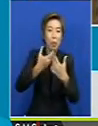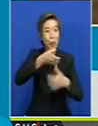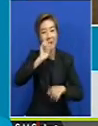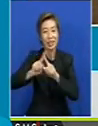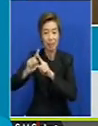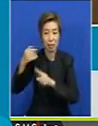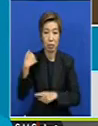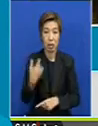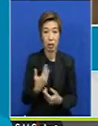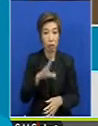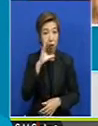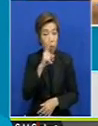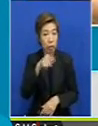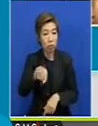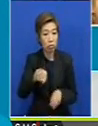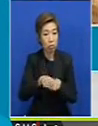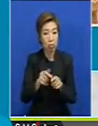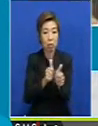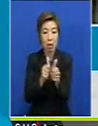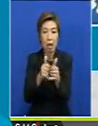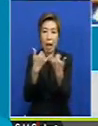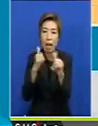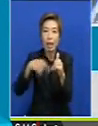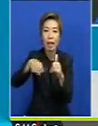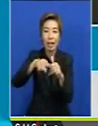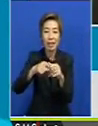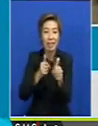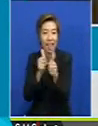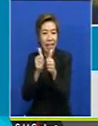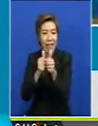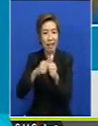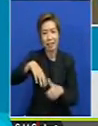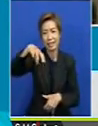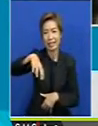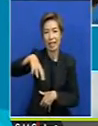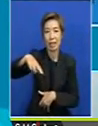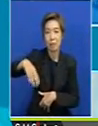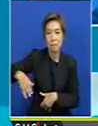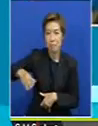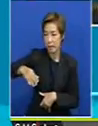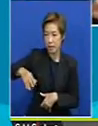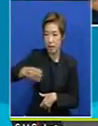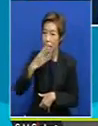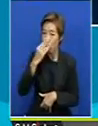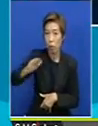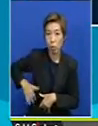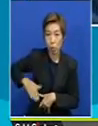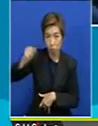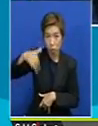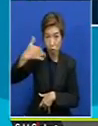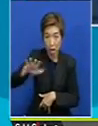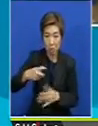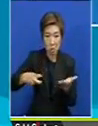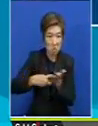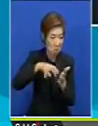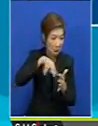วันพรุ่งนี้เนี่ยต้องบอกว่าเป็นการแข่งขันเล่นในบ้านนอกจากราคาตั๋วที่คุณผู้ชมอาจจะทราบกันดีอยู่แล้วว่าค่อนข้างที่จะหายากมากแล้วก็แพงมาก